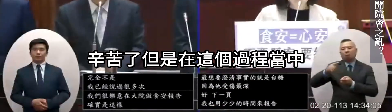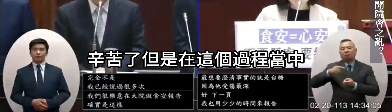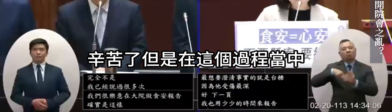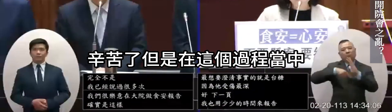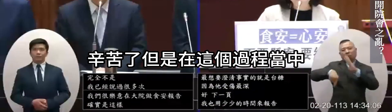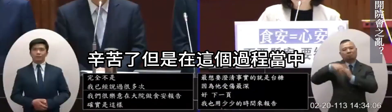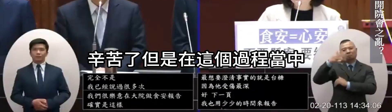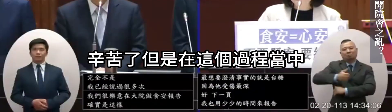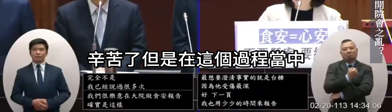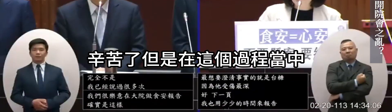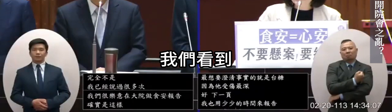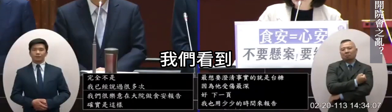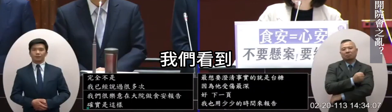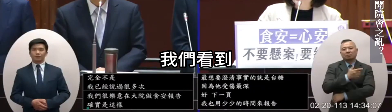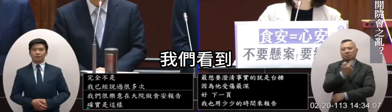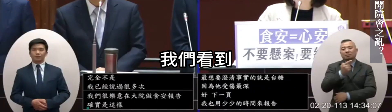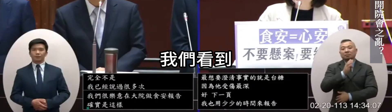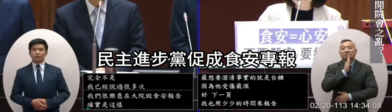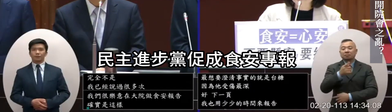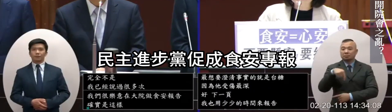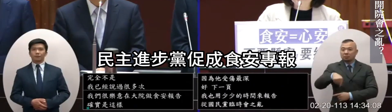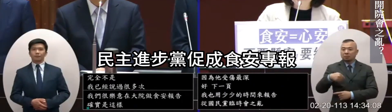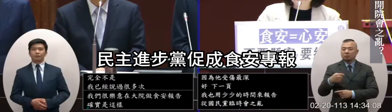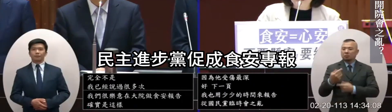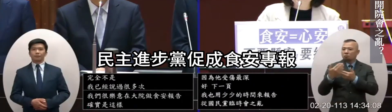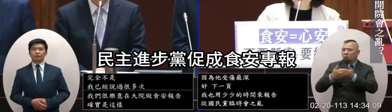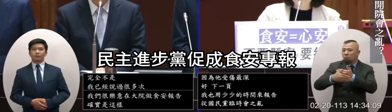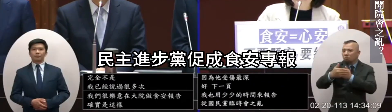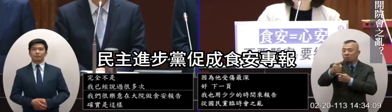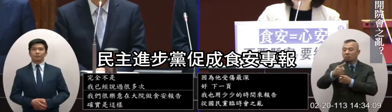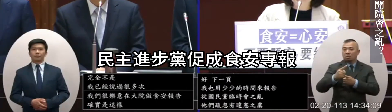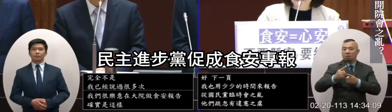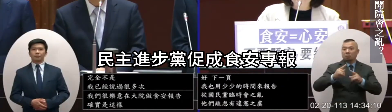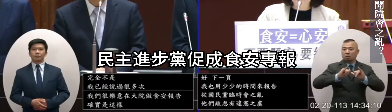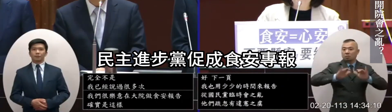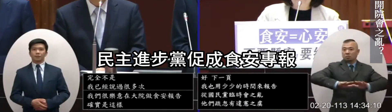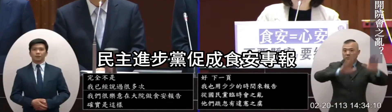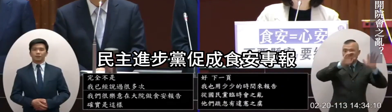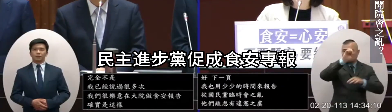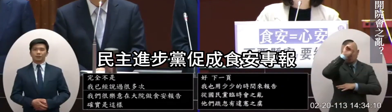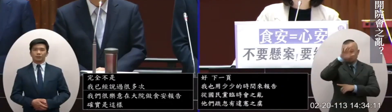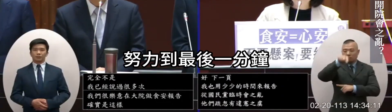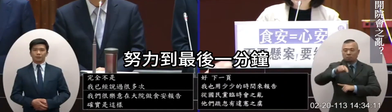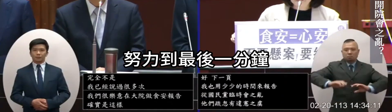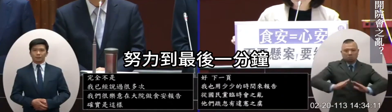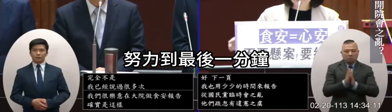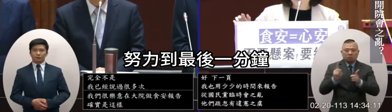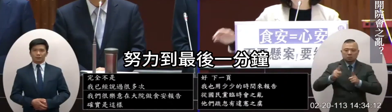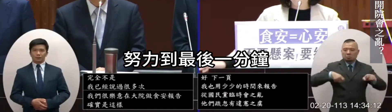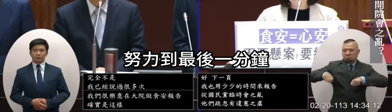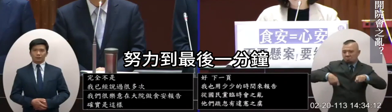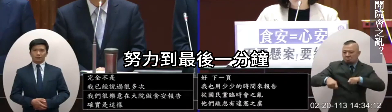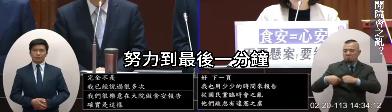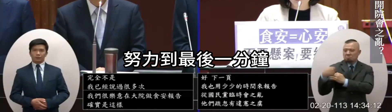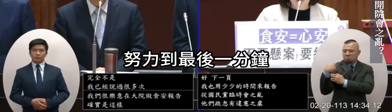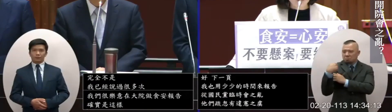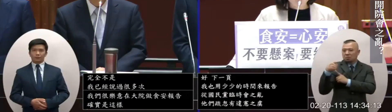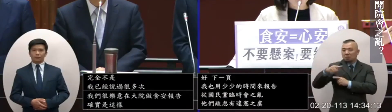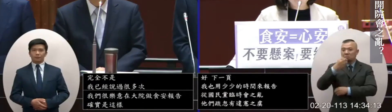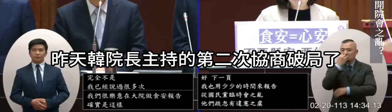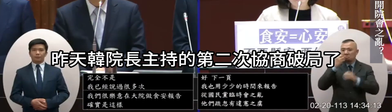是在这个过程当中，我们看到民主进步党促成食安专报，努力到最后一分